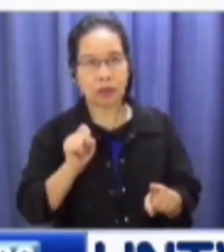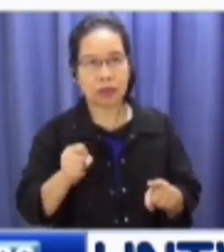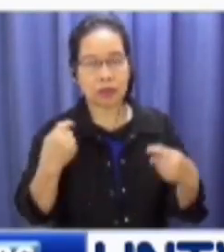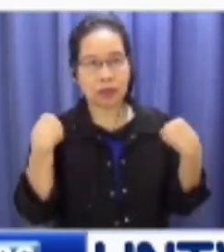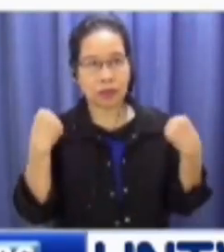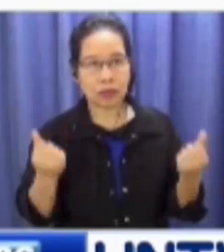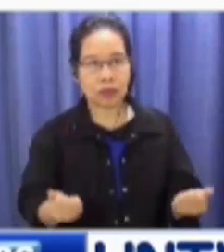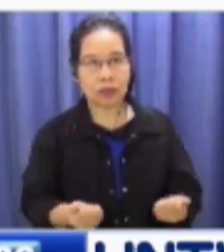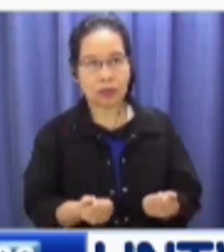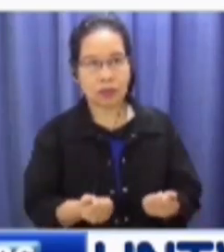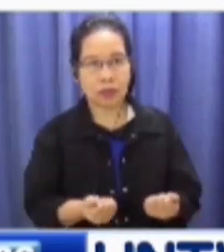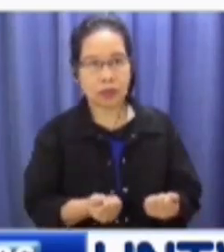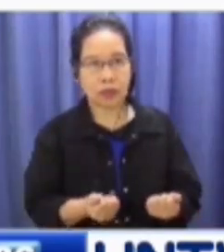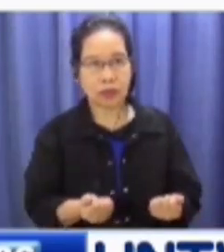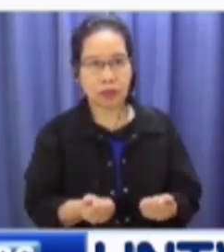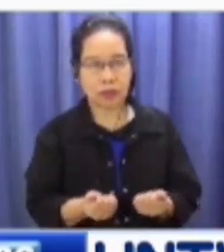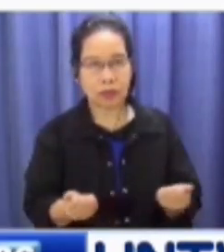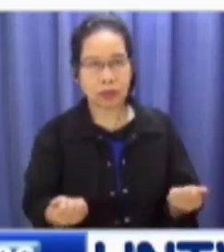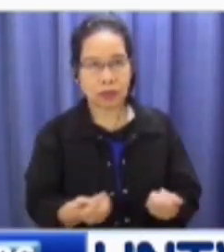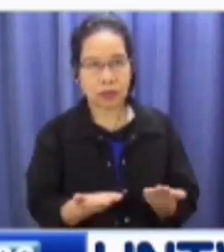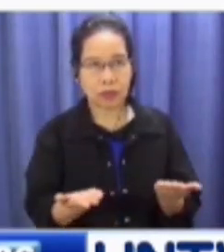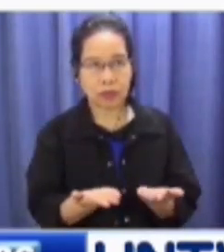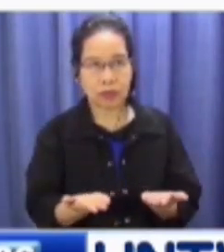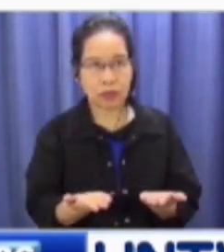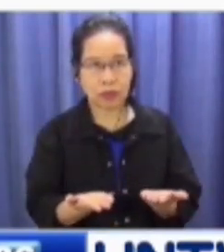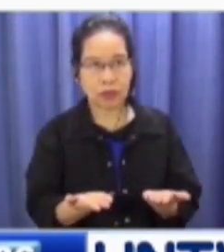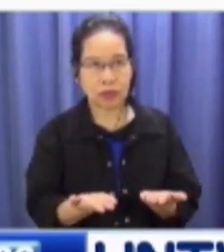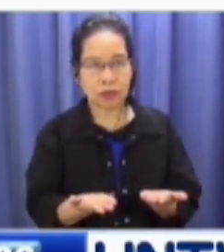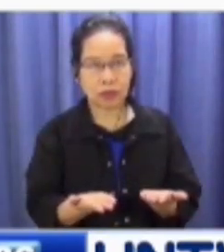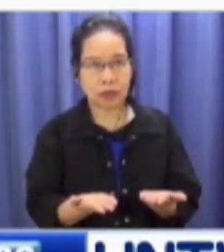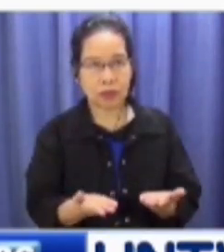available, optional po. Kung meron magpapahiram, gamitin po natin